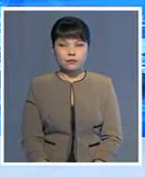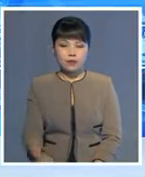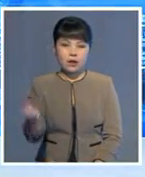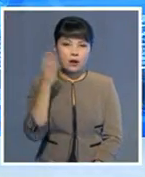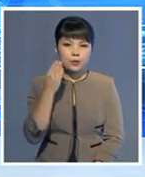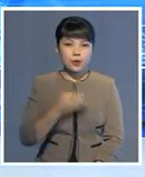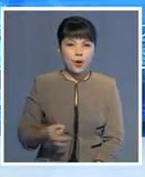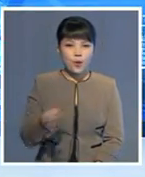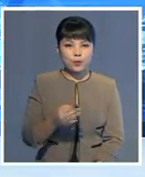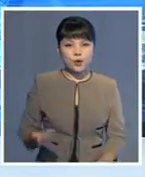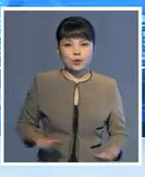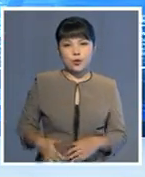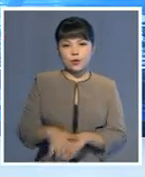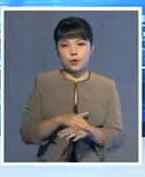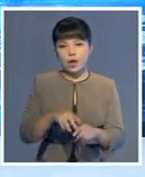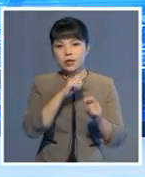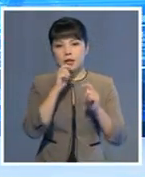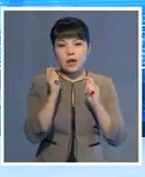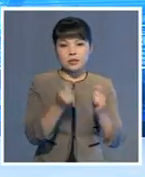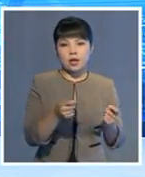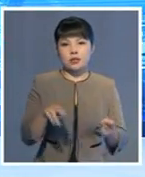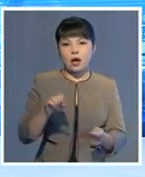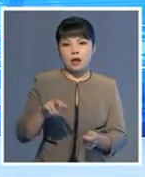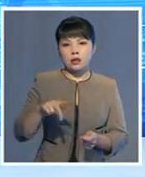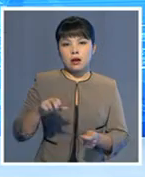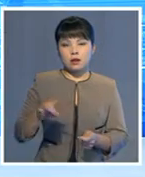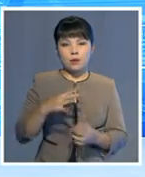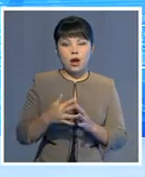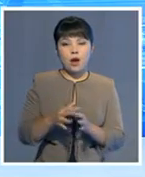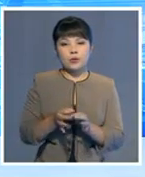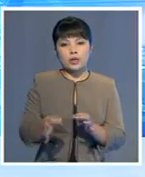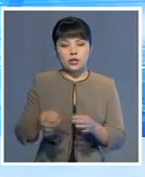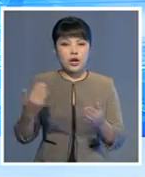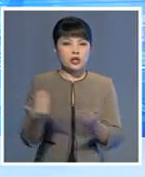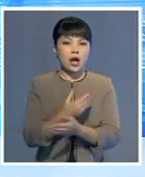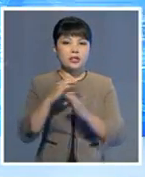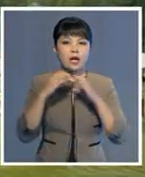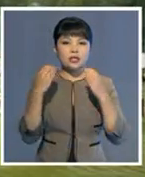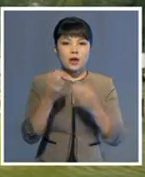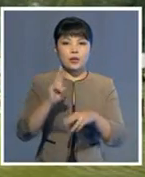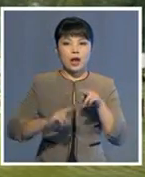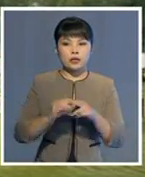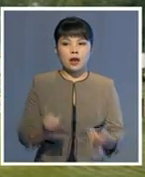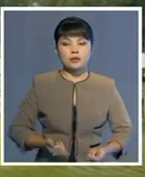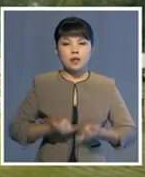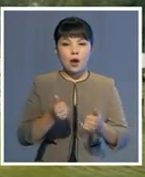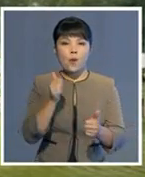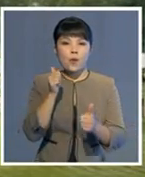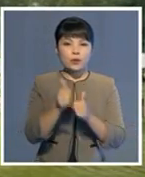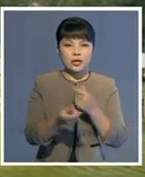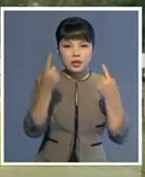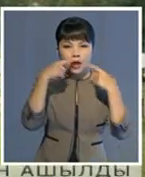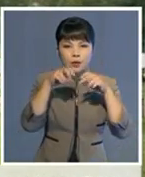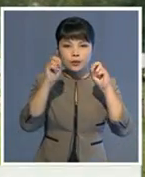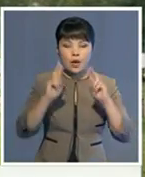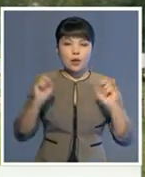Алматы облысының тұрғындарына тарту жасалды. Талғар ауданында 1000 адамға арналған жаңа стадион бой көтерді. Озық технологиялармен жабдықталған спорт